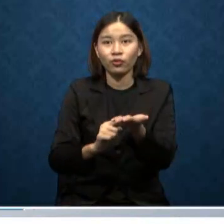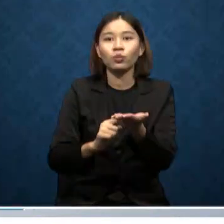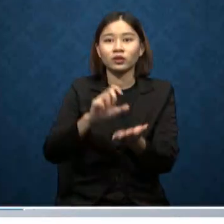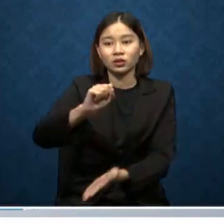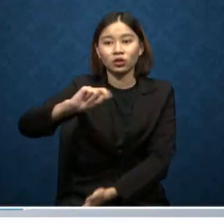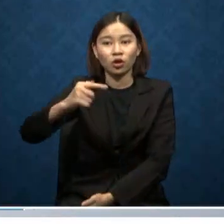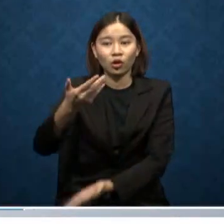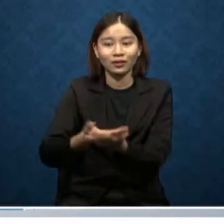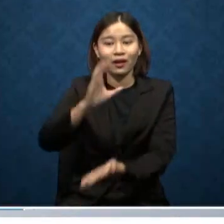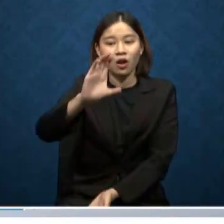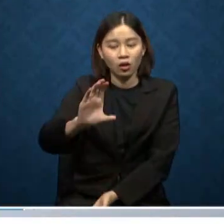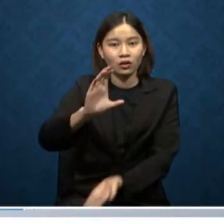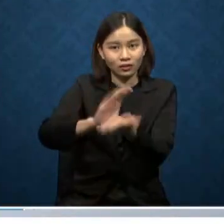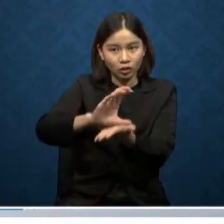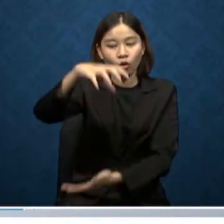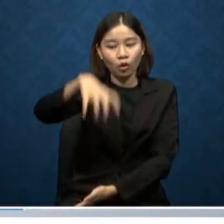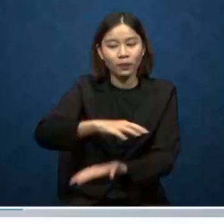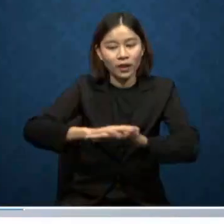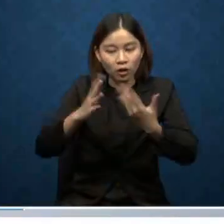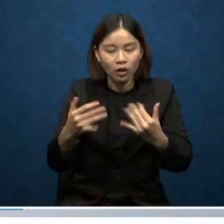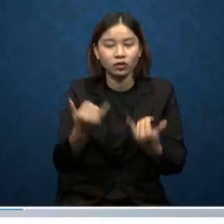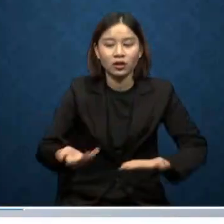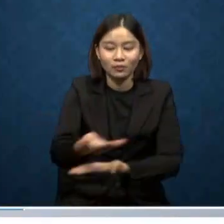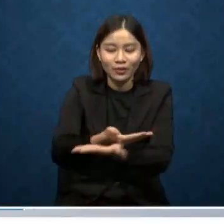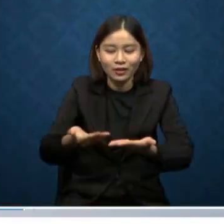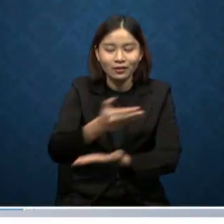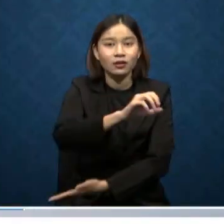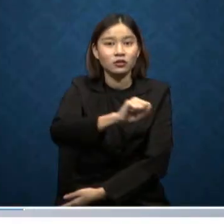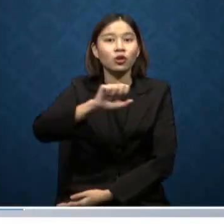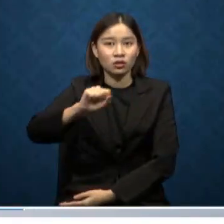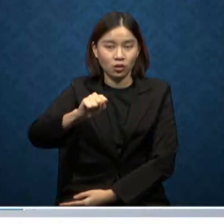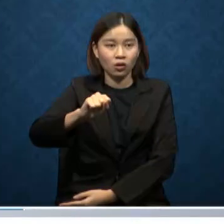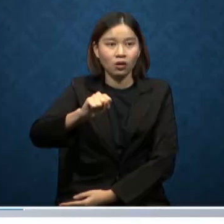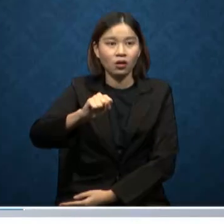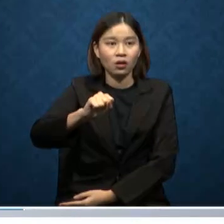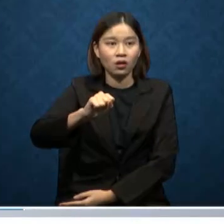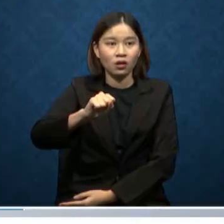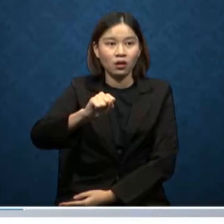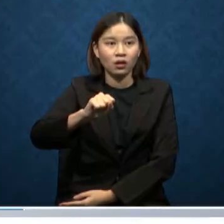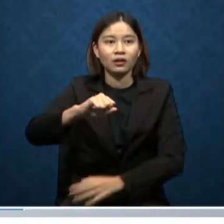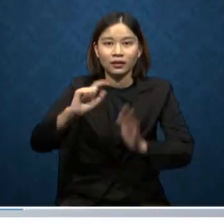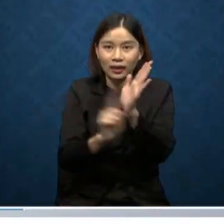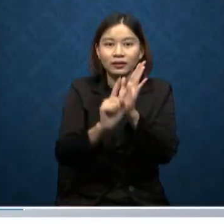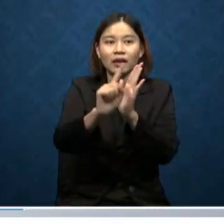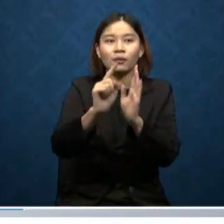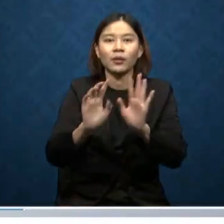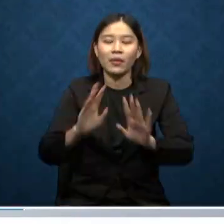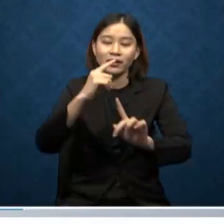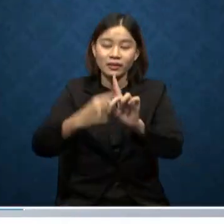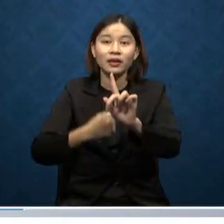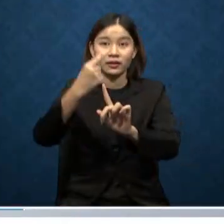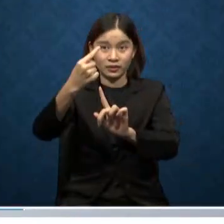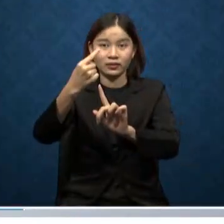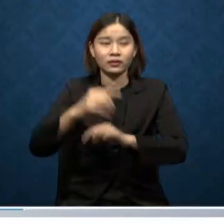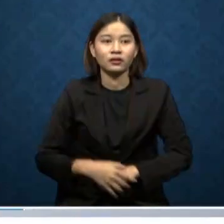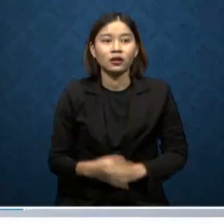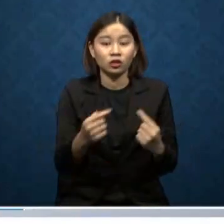บประมาณเป็ที่เรีบร้อยน่าจะเข้าสู่การพิจารณาของสภาพุทธนรัษฎรร์ในวาระแรกใชวงต้นมกราครับก